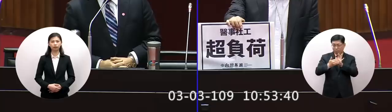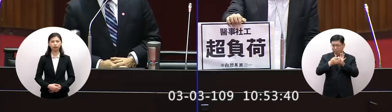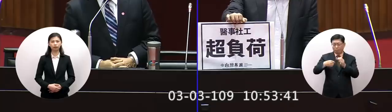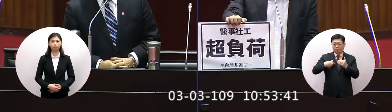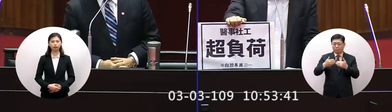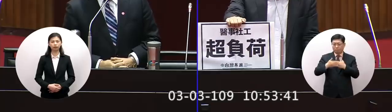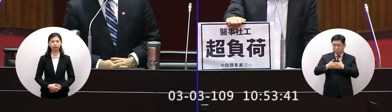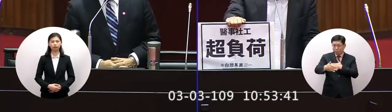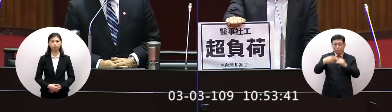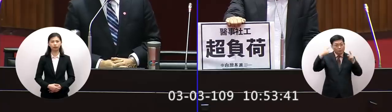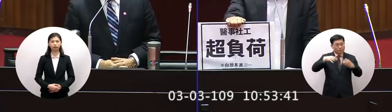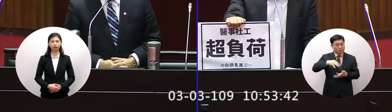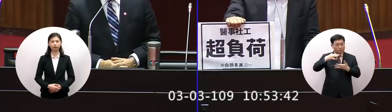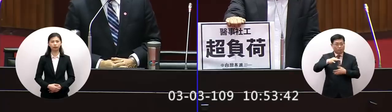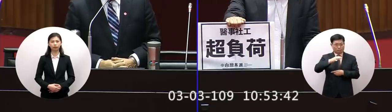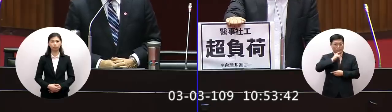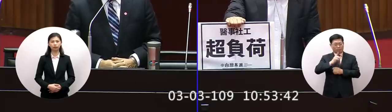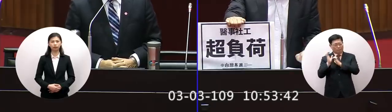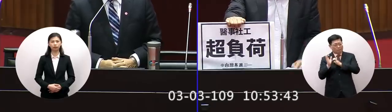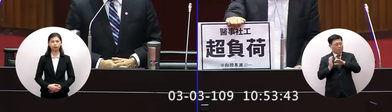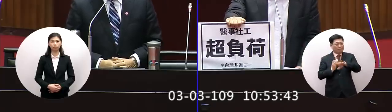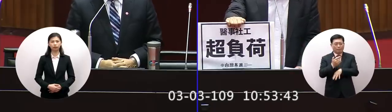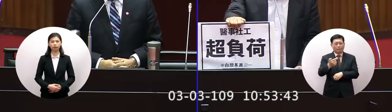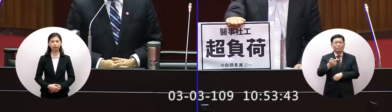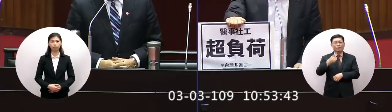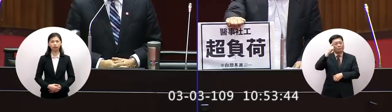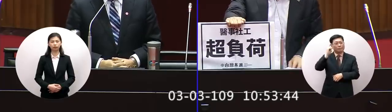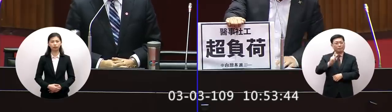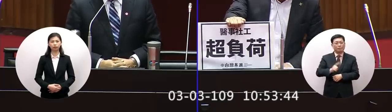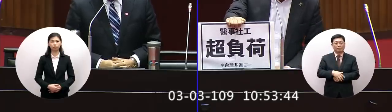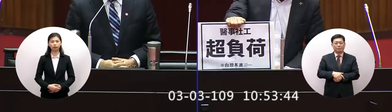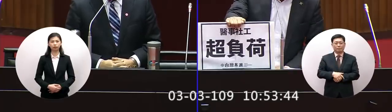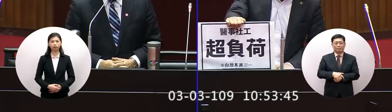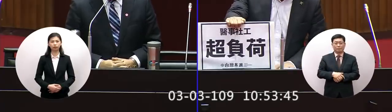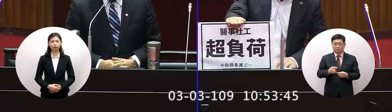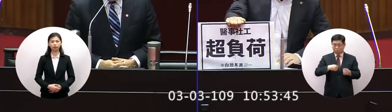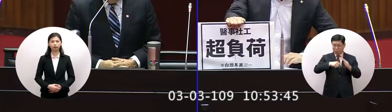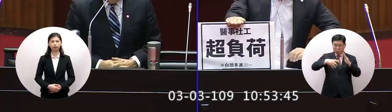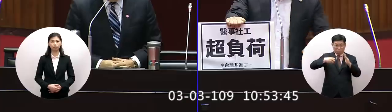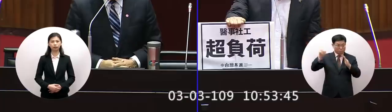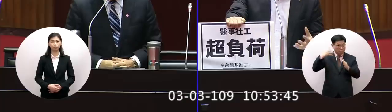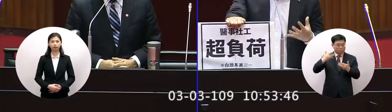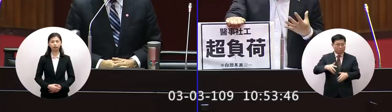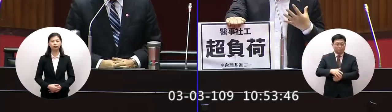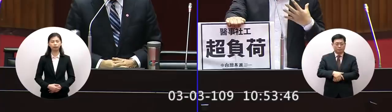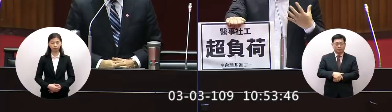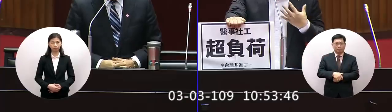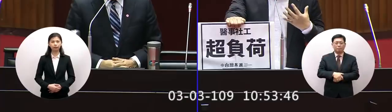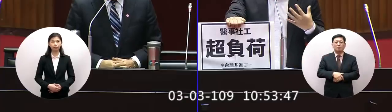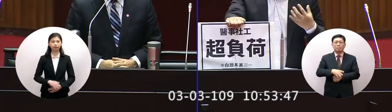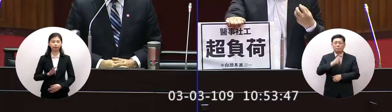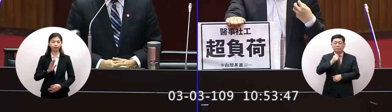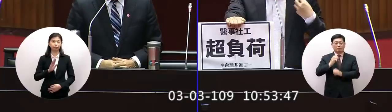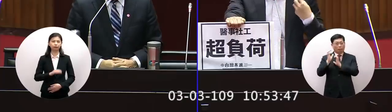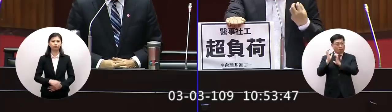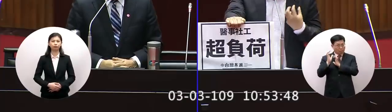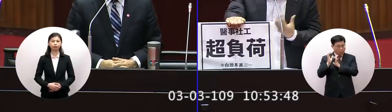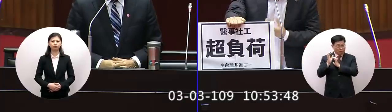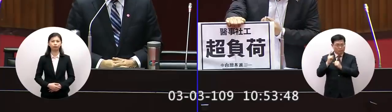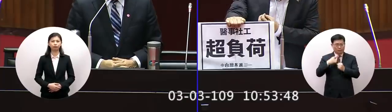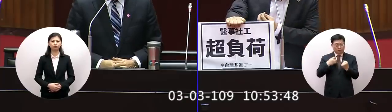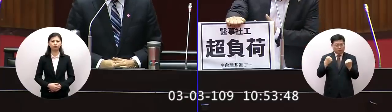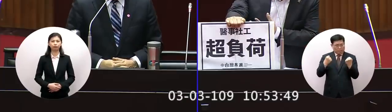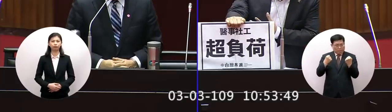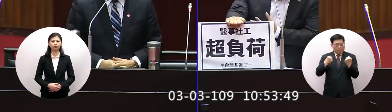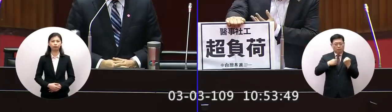我定爱讲一句话叫做超负荷。超负荷是啥物意思？你看，你个院长敢有听过？伊是跌重的时阵吼，你的肌